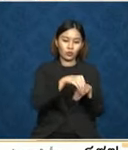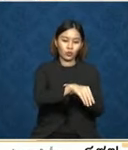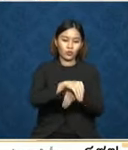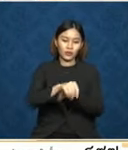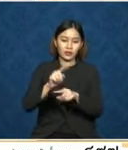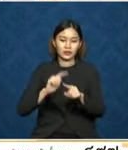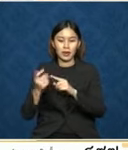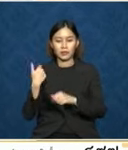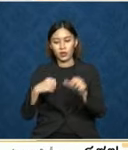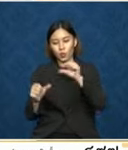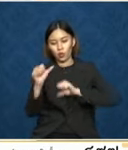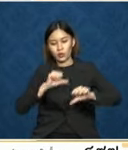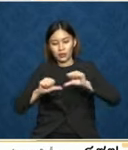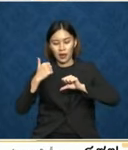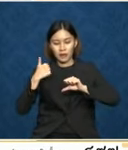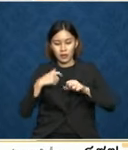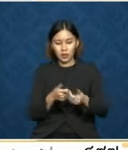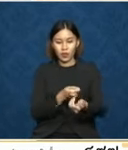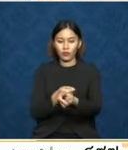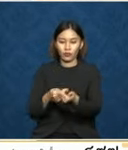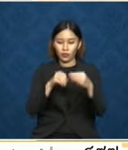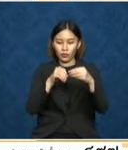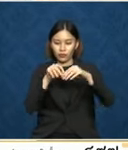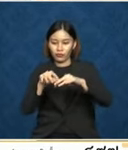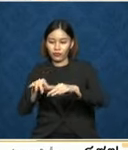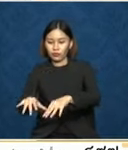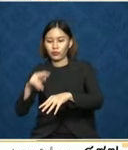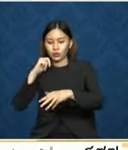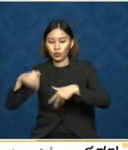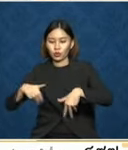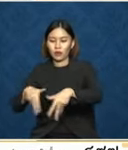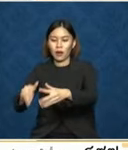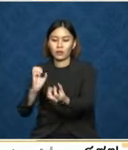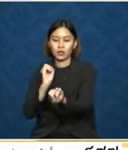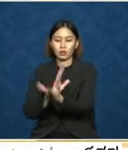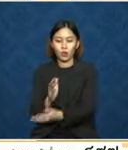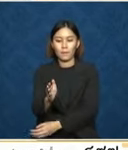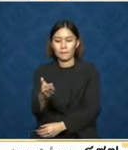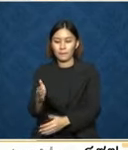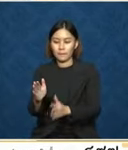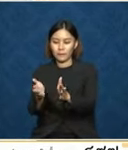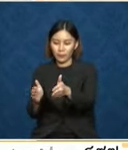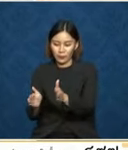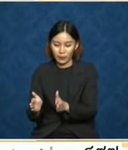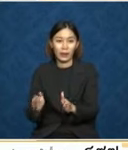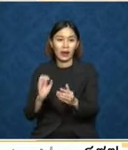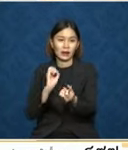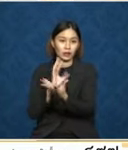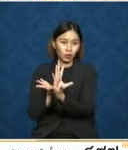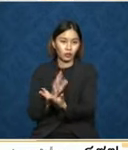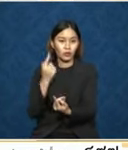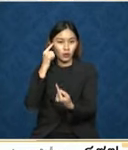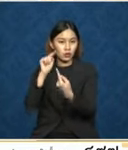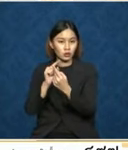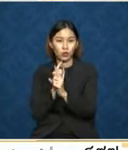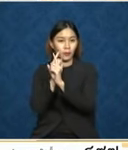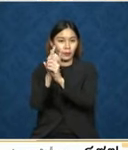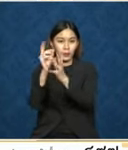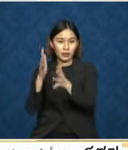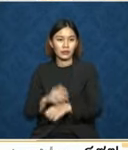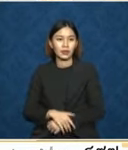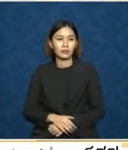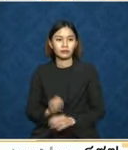คลองที่มีน้ำไหลทำให้บ่อปลาเกิดความเสียหายมันไม่ได้ตามวัตถุประสงค์ที่ท่านนายกพูดนะครับขอขอบคุณท่านประธาน